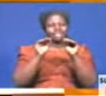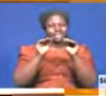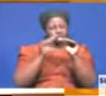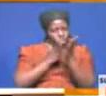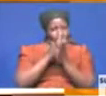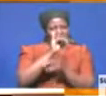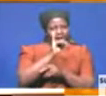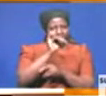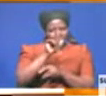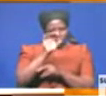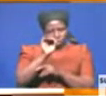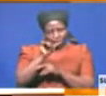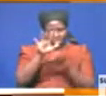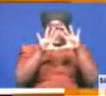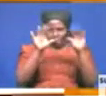not